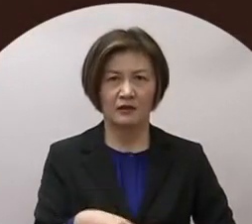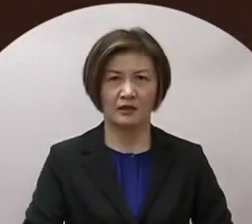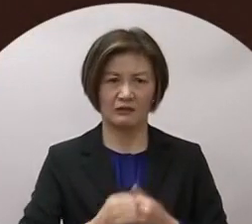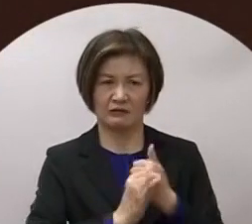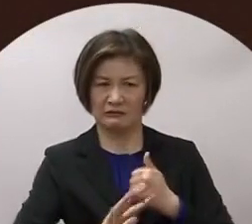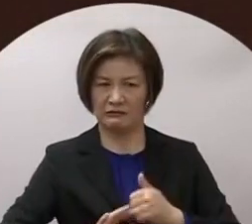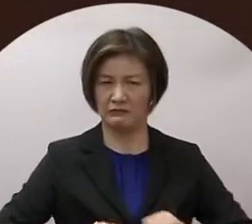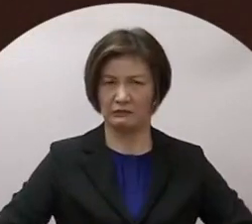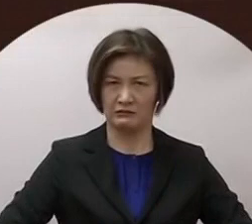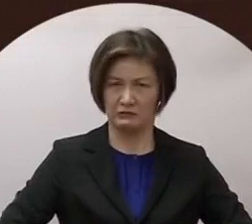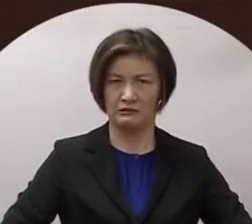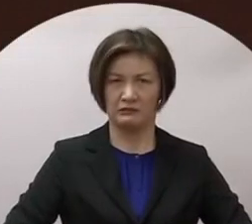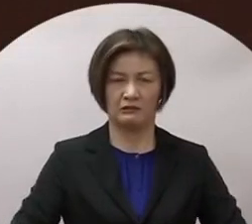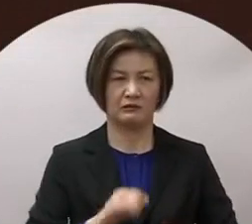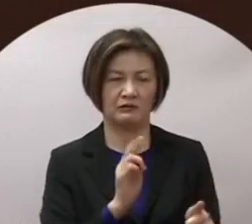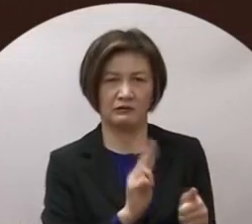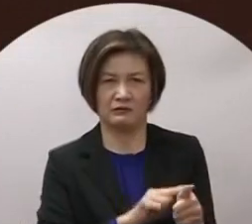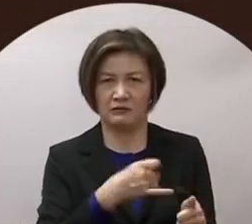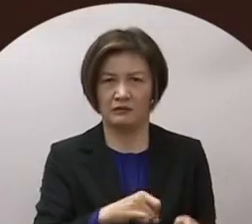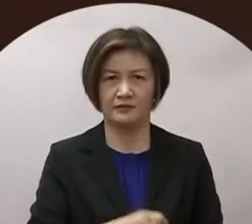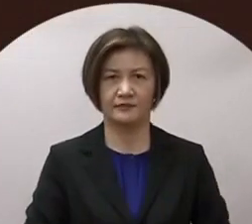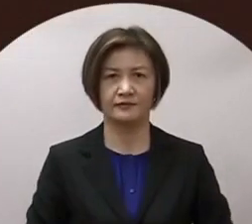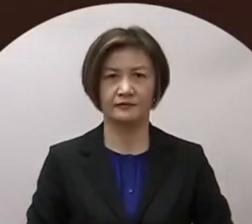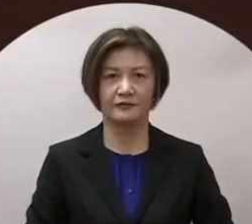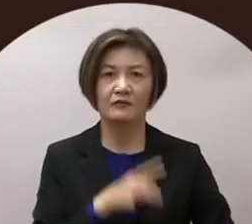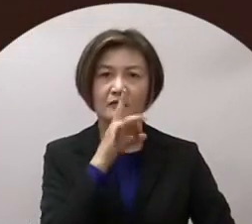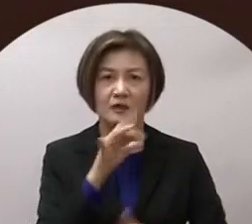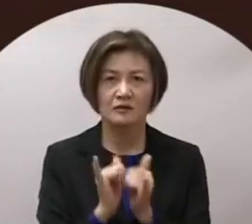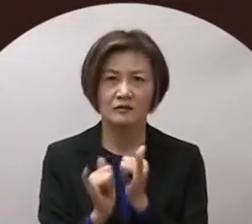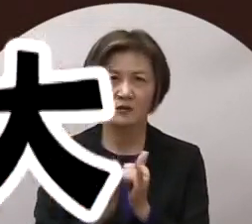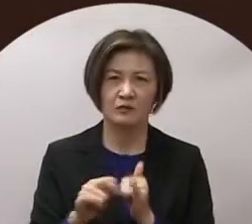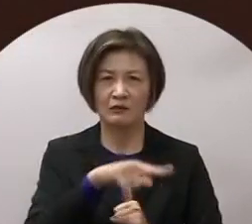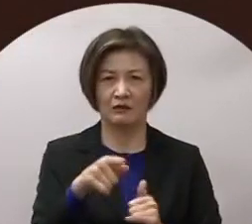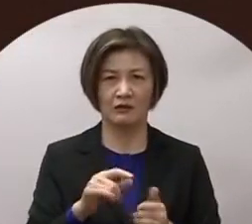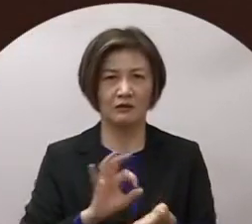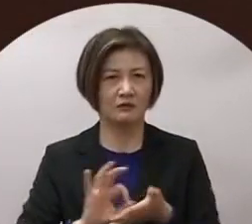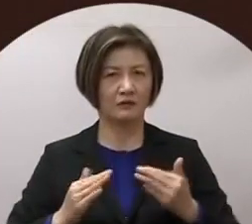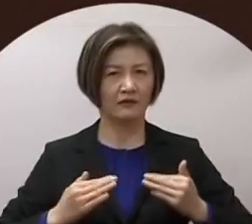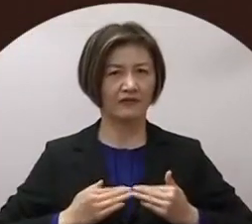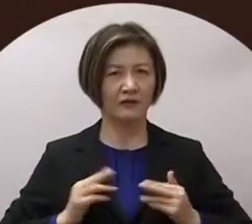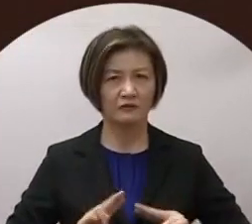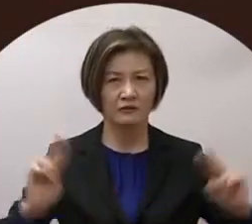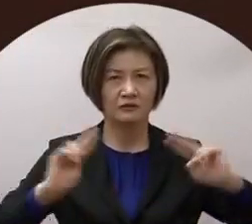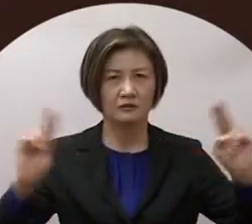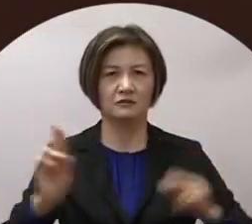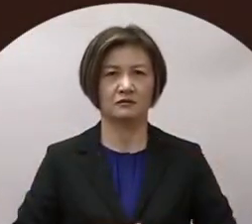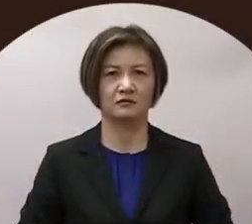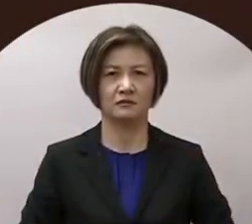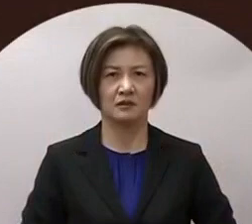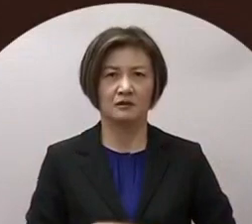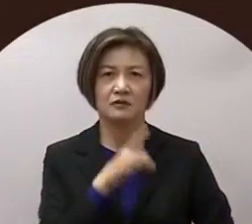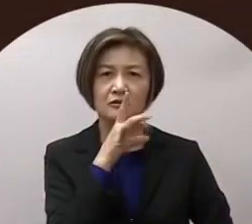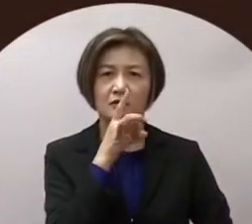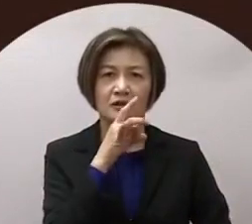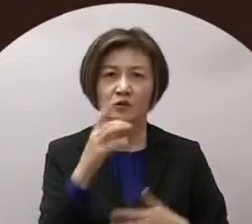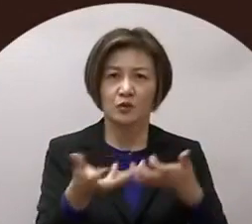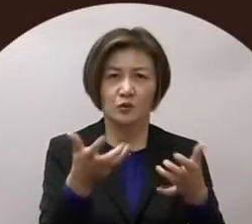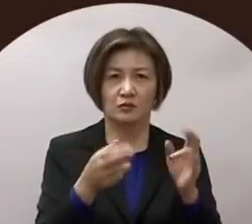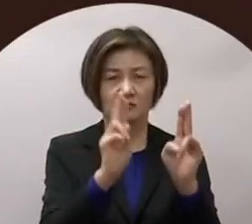健康。台中人用费帮发电，中火身为中部最大的固定污染源，